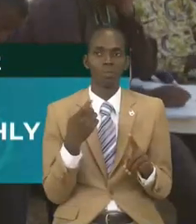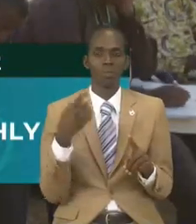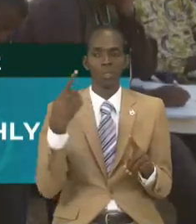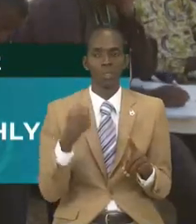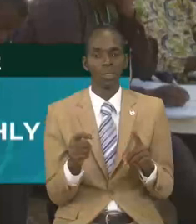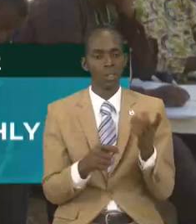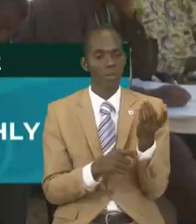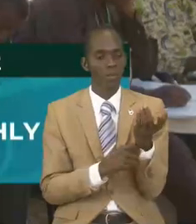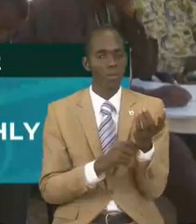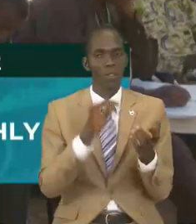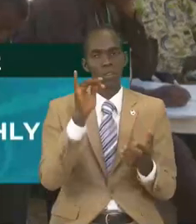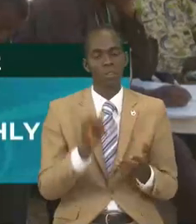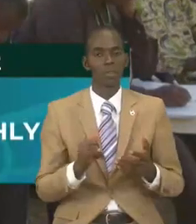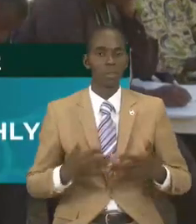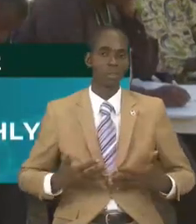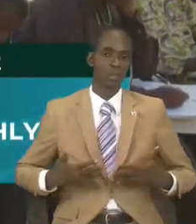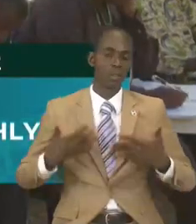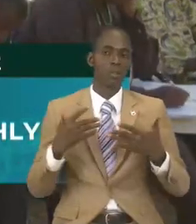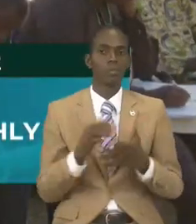De la vie charnelle.